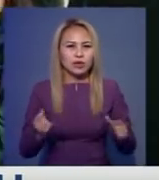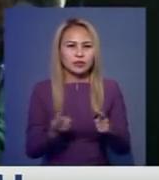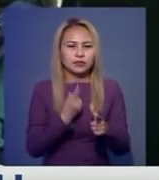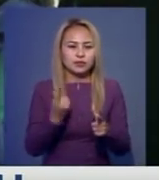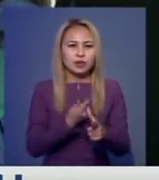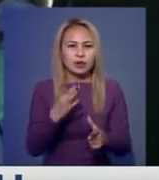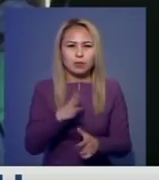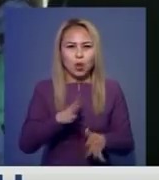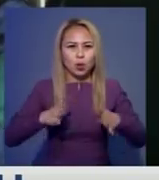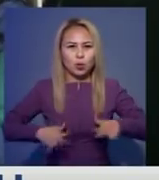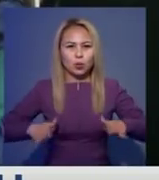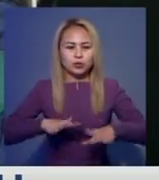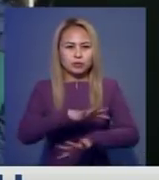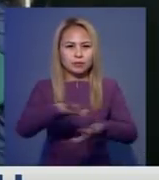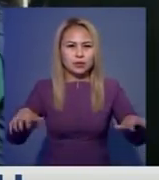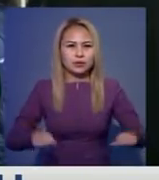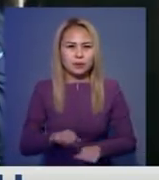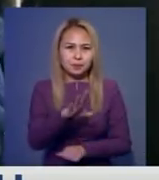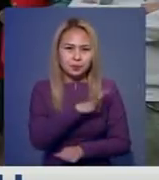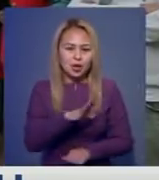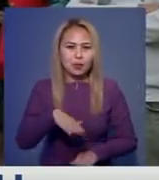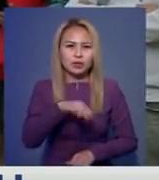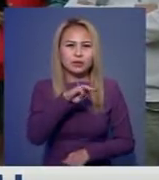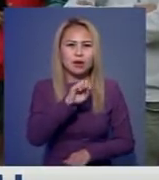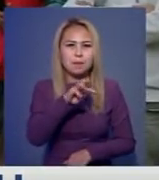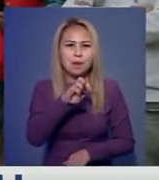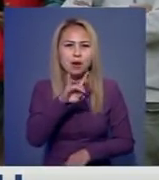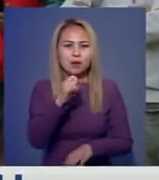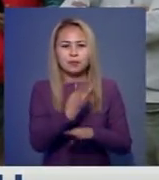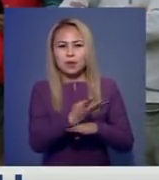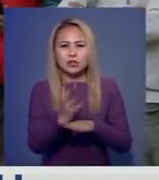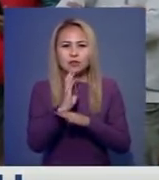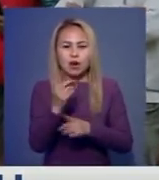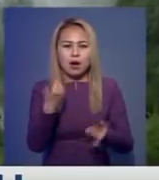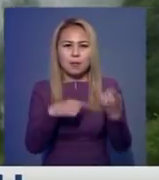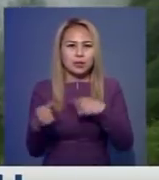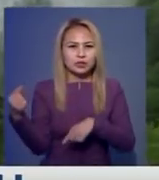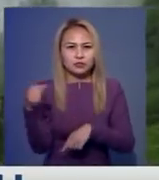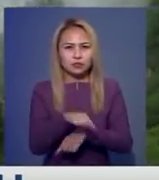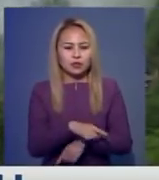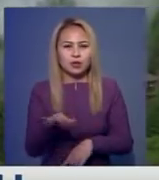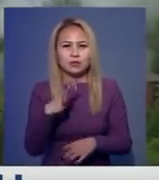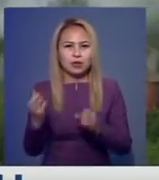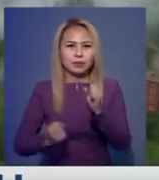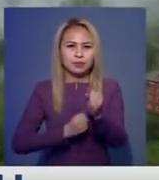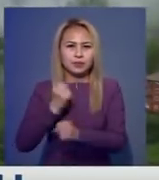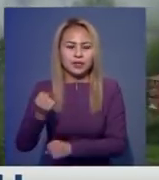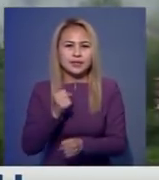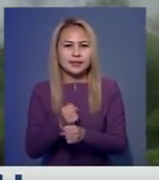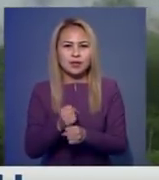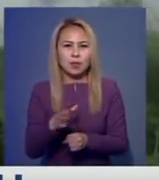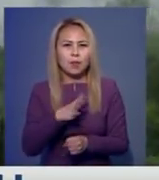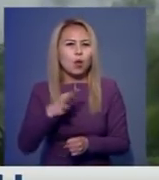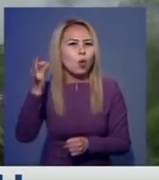тұсында Грузия әскерінің қолбасшысы болды. Одан кейін Тамара Патшайымның билікке келуіне ықпал етіп, таққа тұрақтауына жағдай жасады.